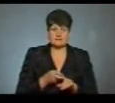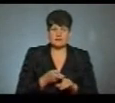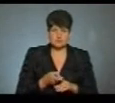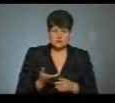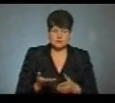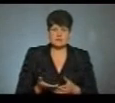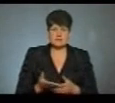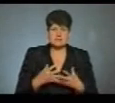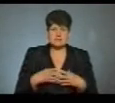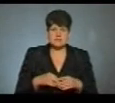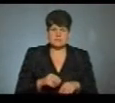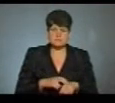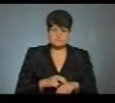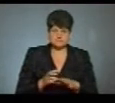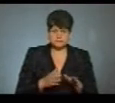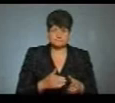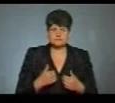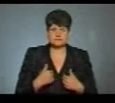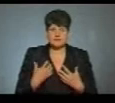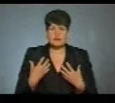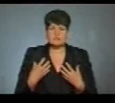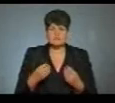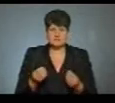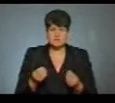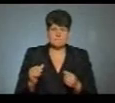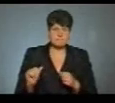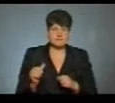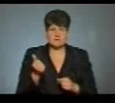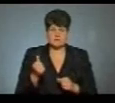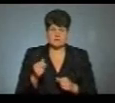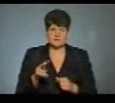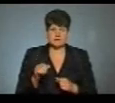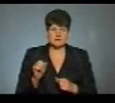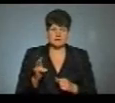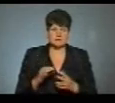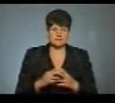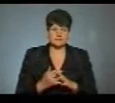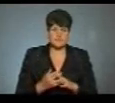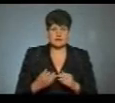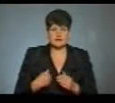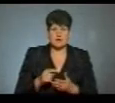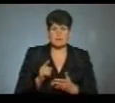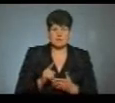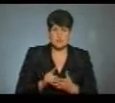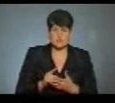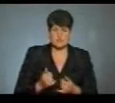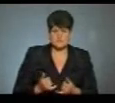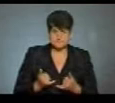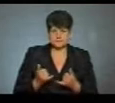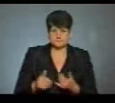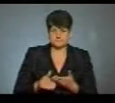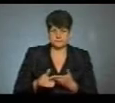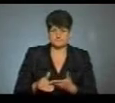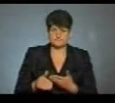лікаря-інфекціоніста, і сімейного лікаря, а я вже якби первинна ланка на селі. То я повинна вже дати ту